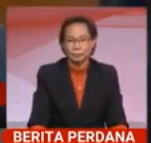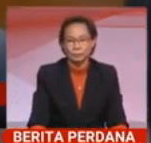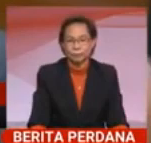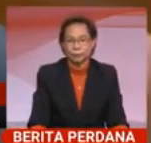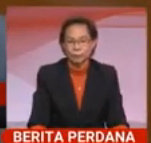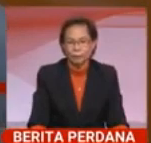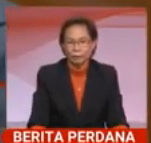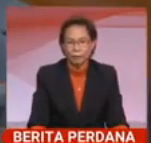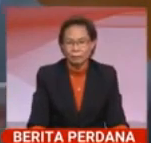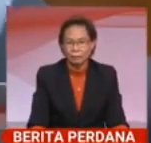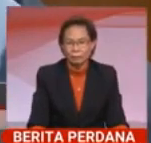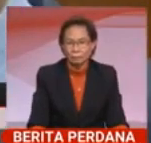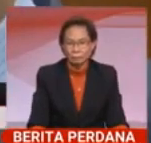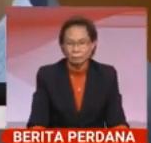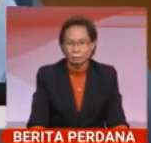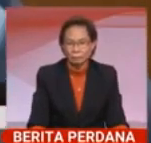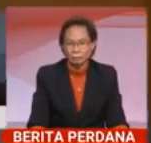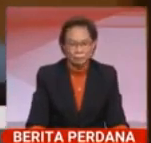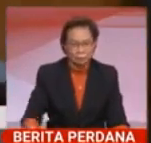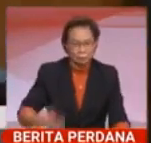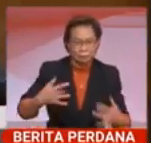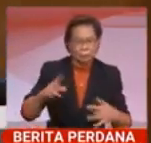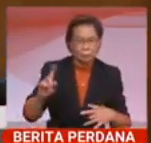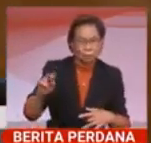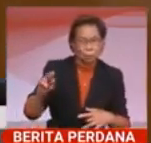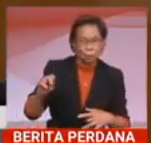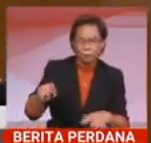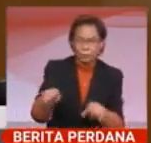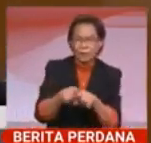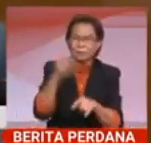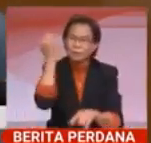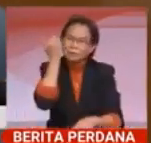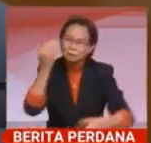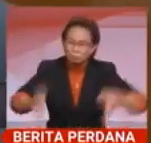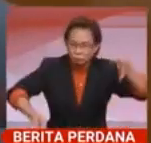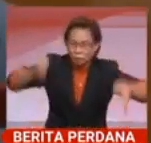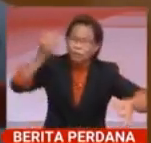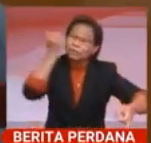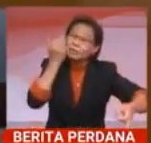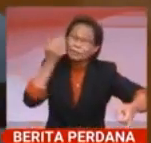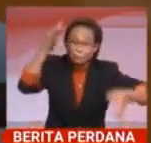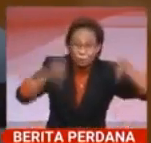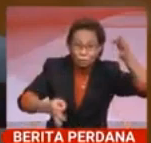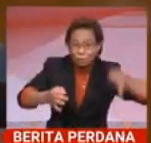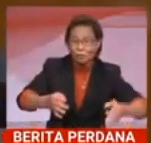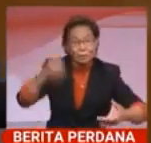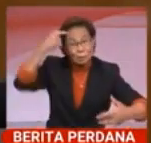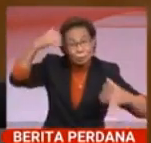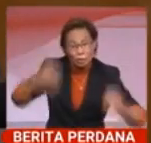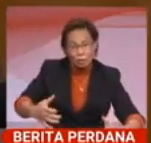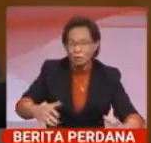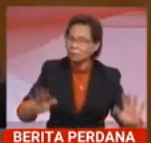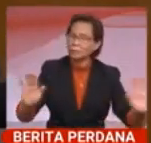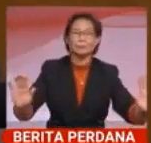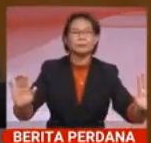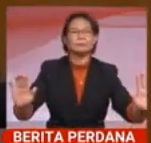I can't. And I shouldn't. I mean, it's like a judge. When they make a judgment, they make a judgment and that's it.